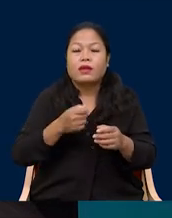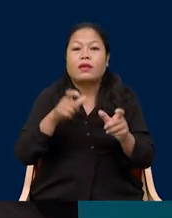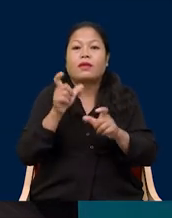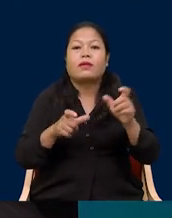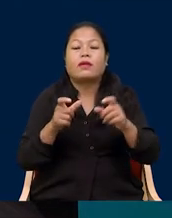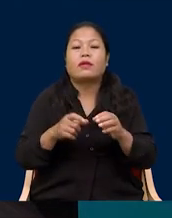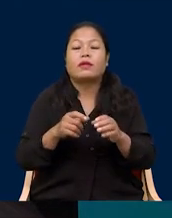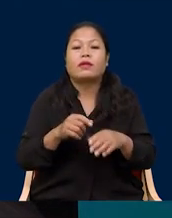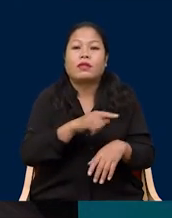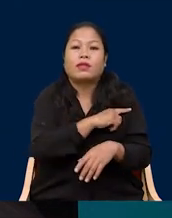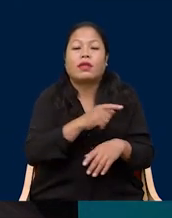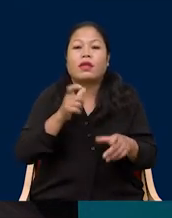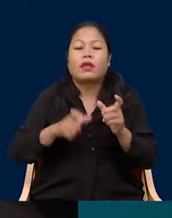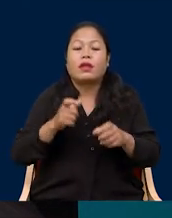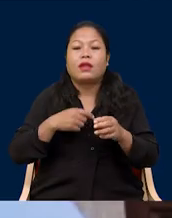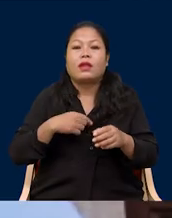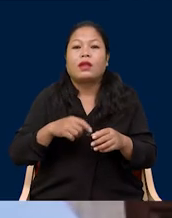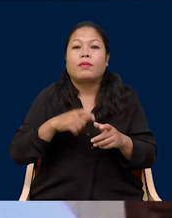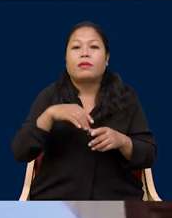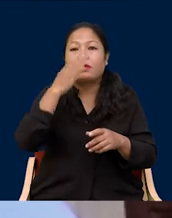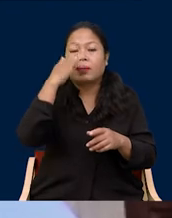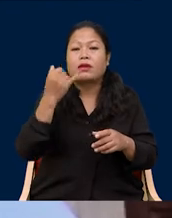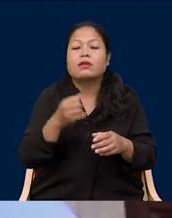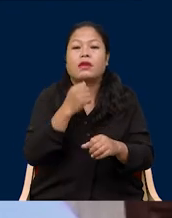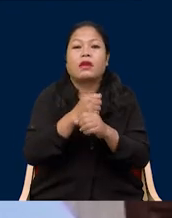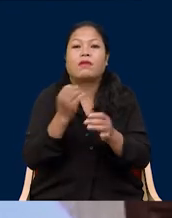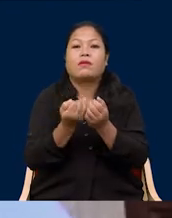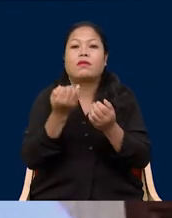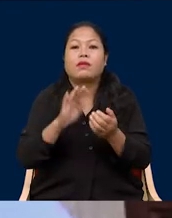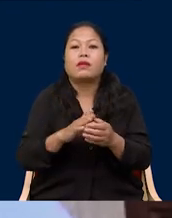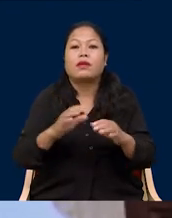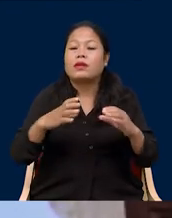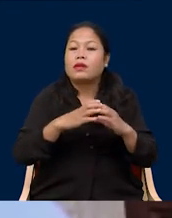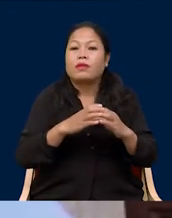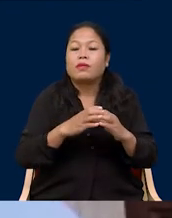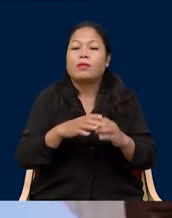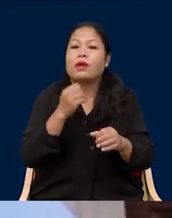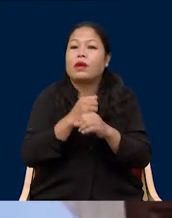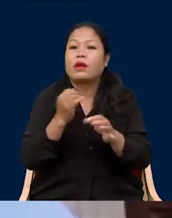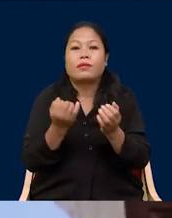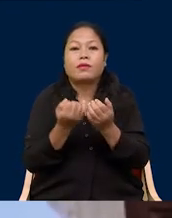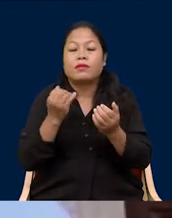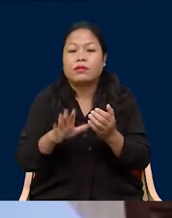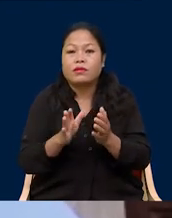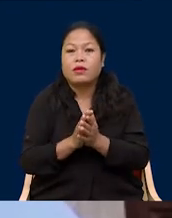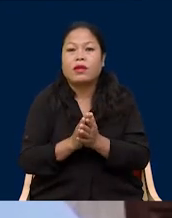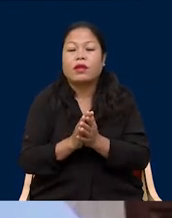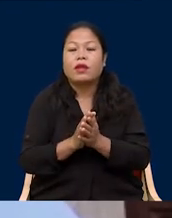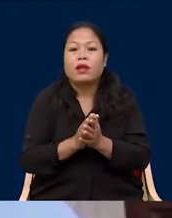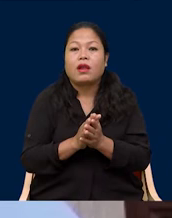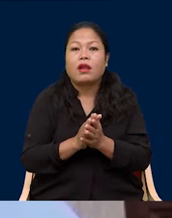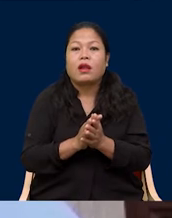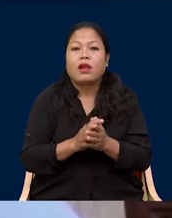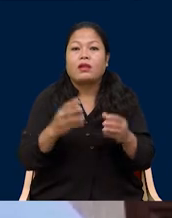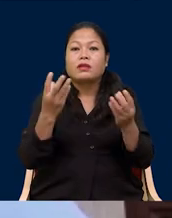चाहिँ मानिसहरूले के कस्तो कदमहरू चाल्न सक्छन्? व्यक्तिगत रूपमा अघि भने जस्तै पनि हामी सामुदायिक रूपमा पनि गर्न सकिन्छ, समूहको रूपमा पनि गर्न